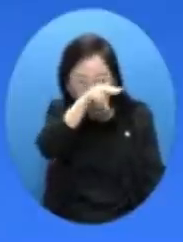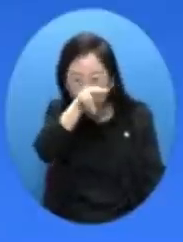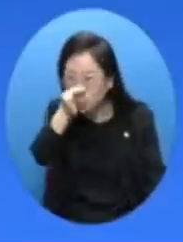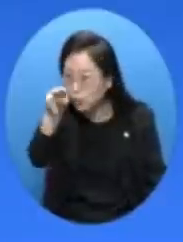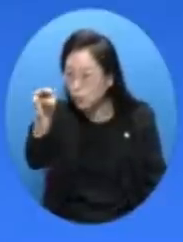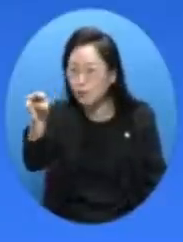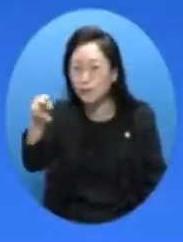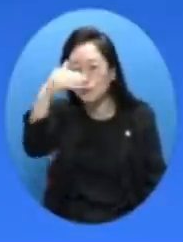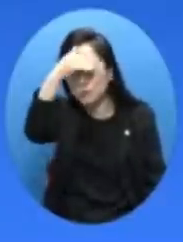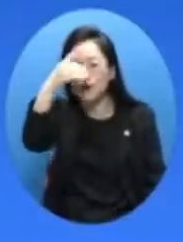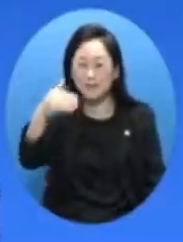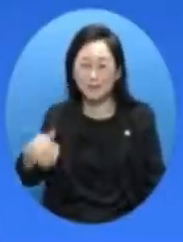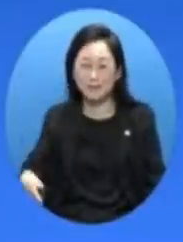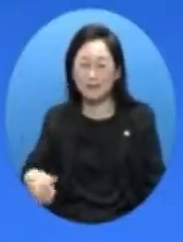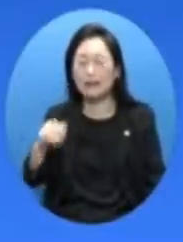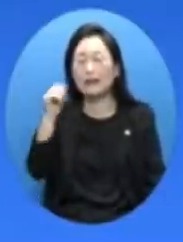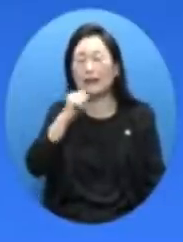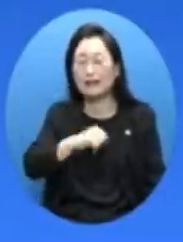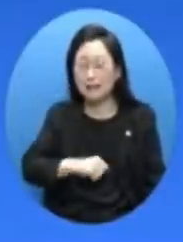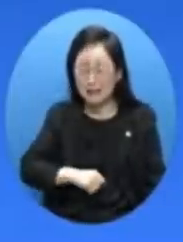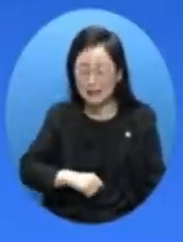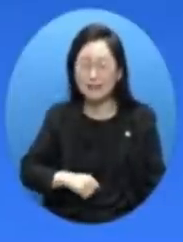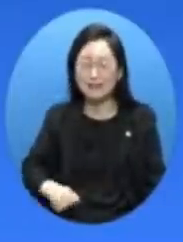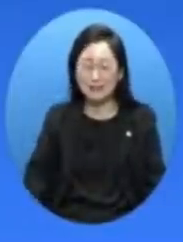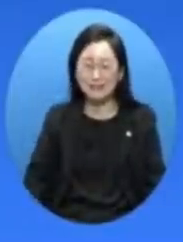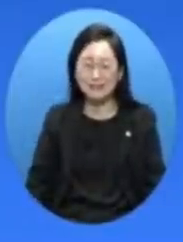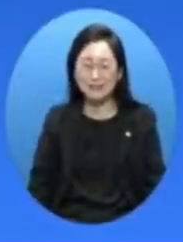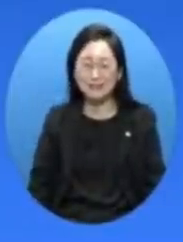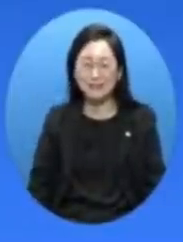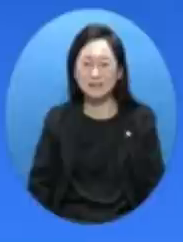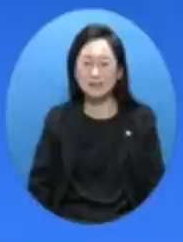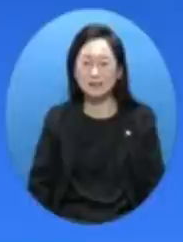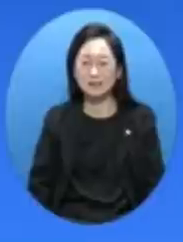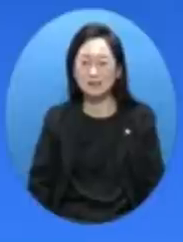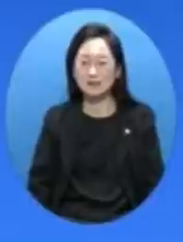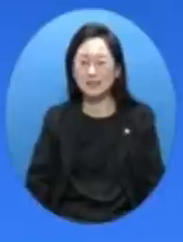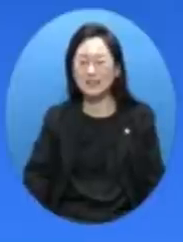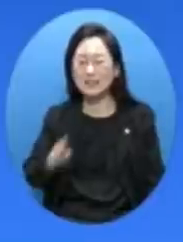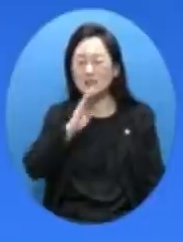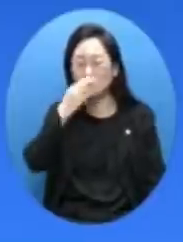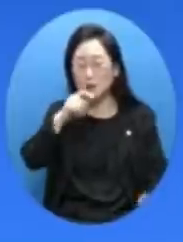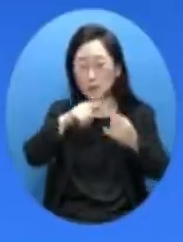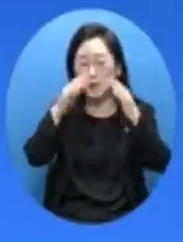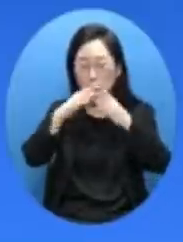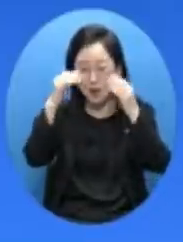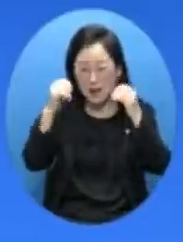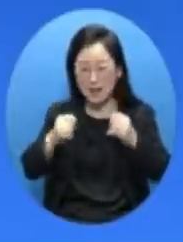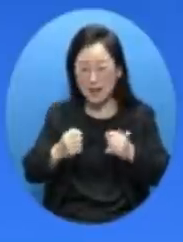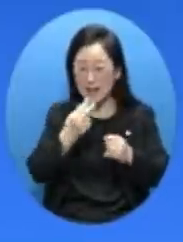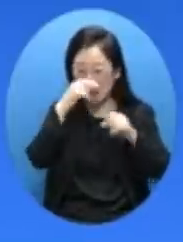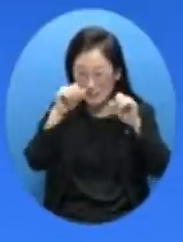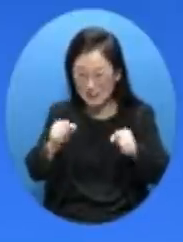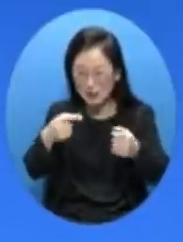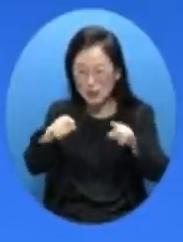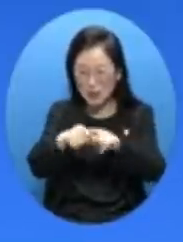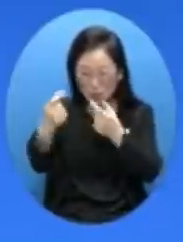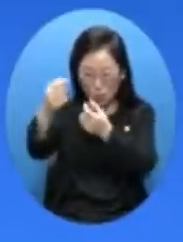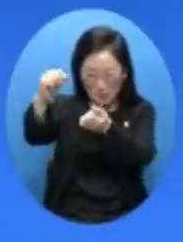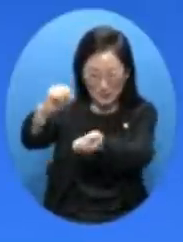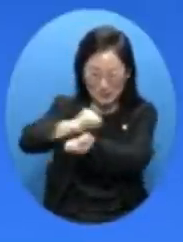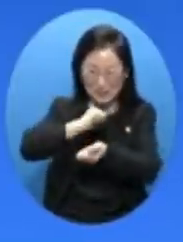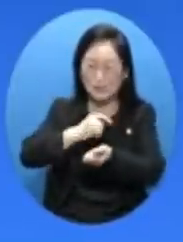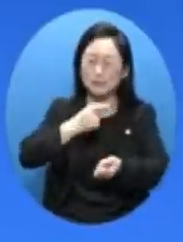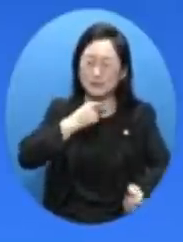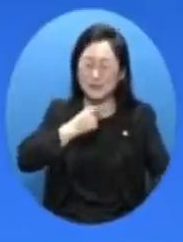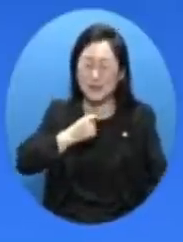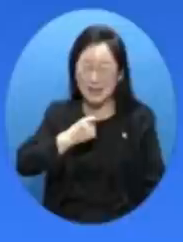달 구경하다 보니까 가만 보니까 아이고 이 순복음교회 살아남으려면 나도 성령 받고 저렇게 돼야 되겠구나.